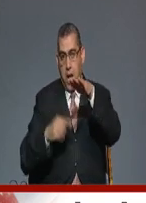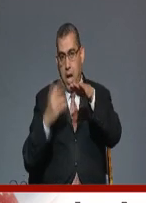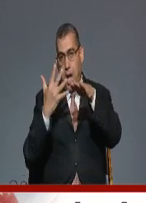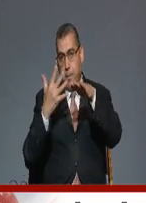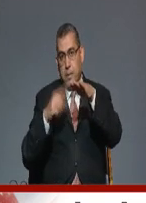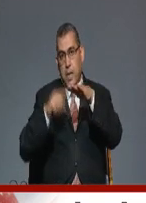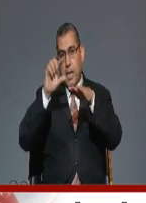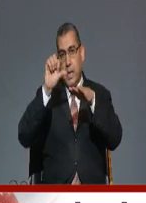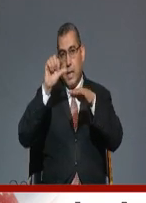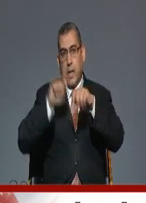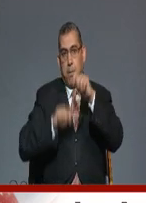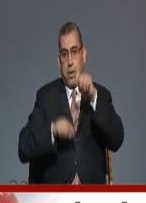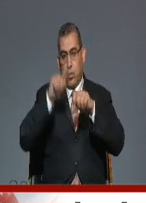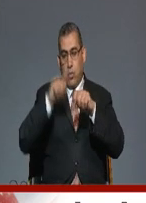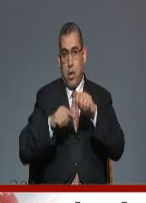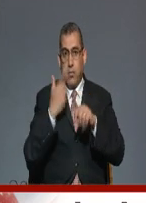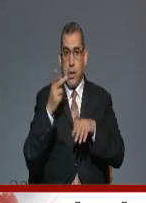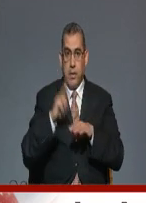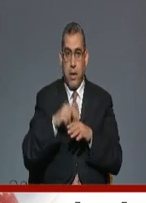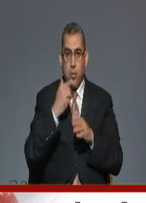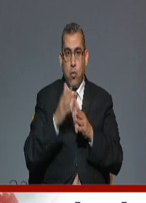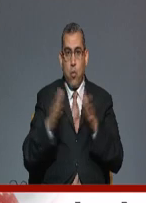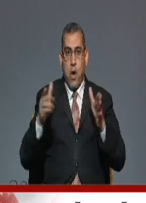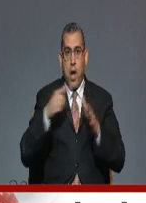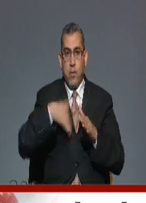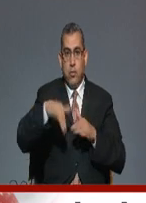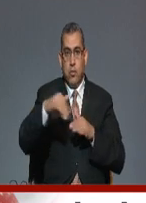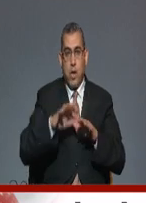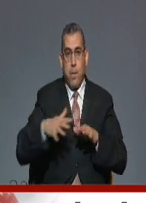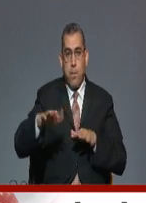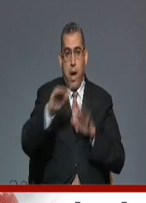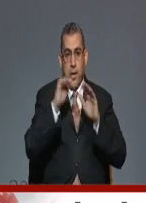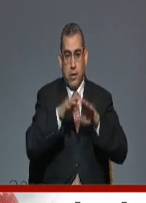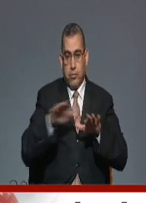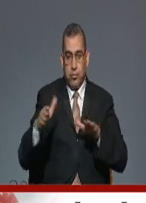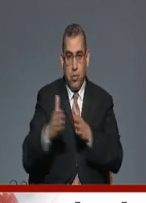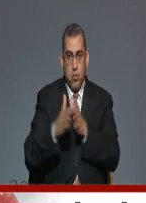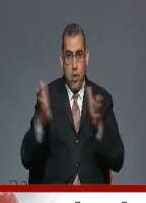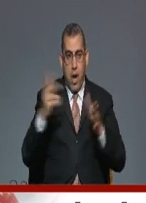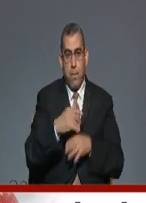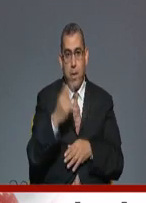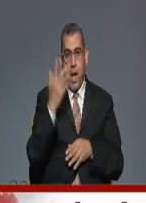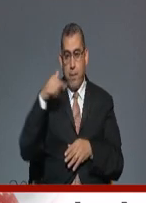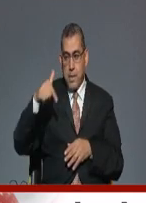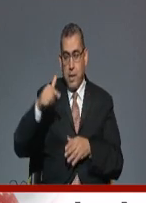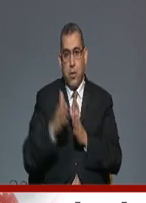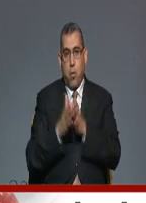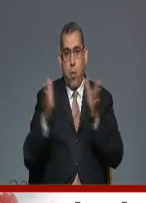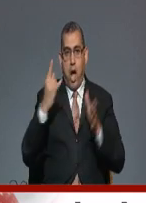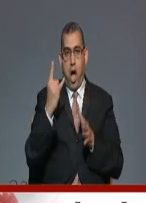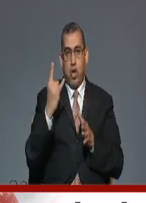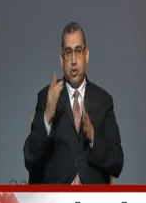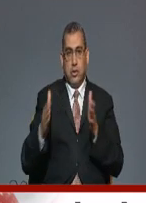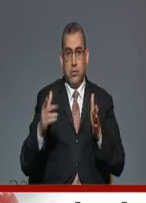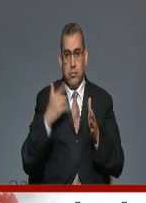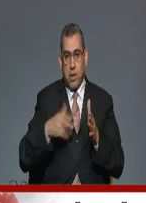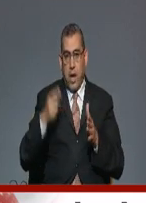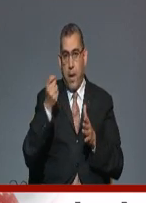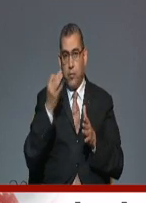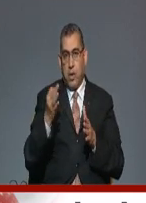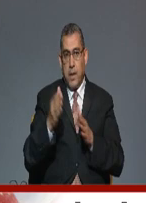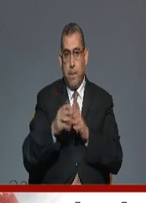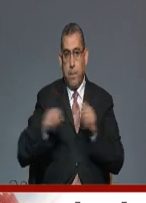متر. بالإضافة لتوسعة طريق الكورنيش يصبح 10 حارات بدلا من 6 حارات بعرض 35